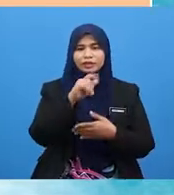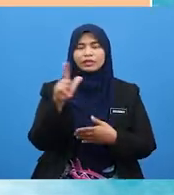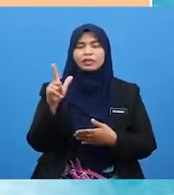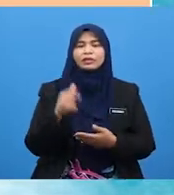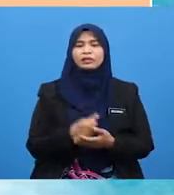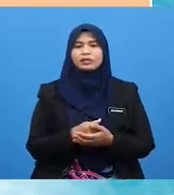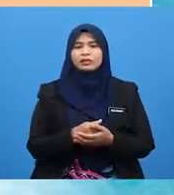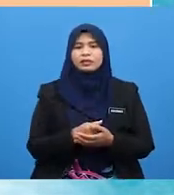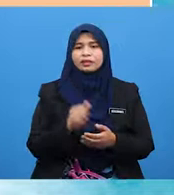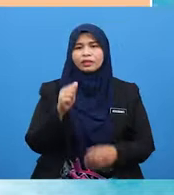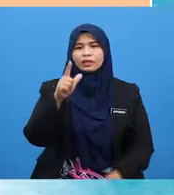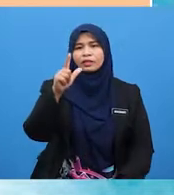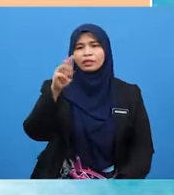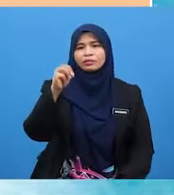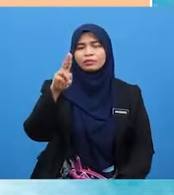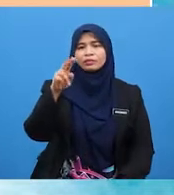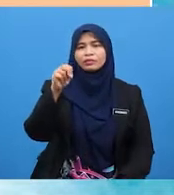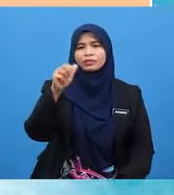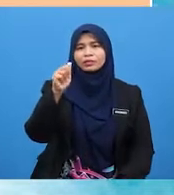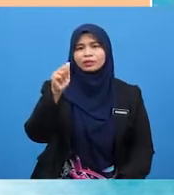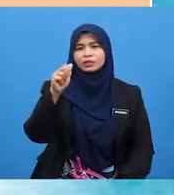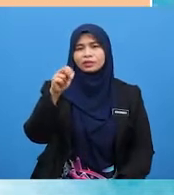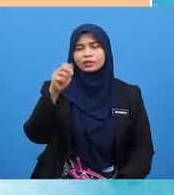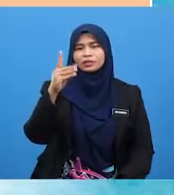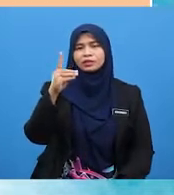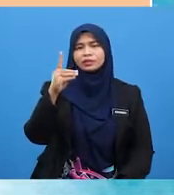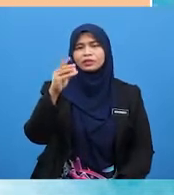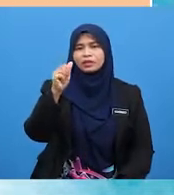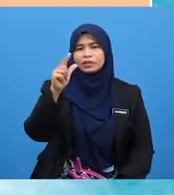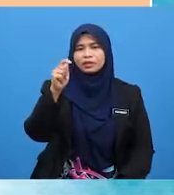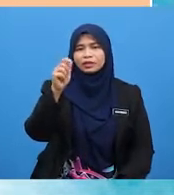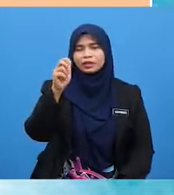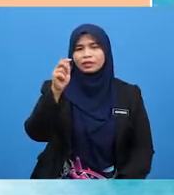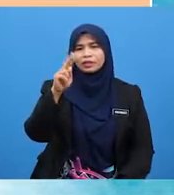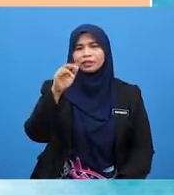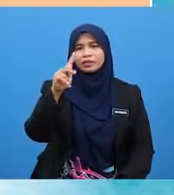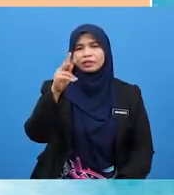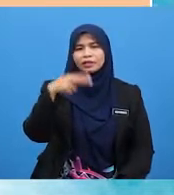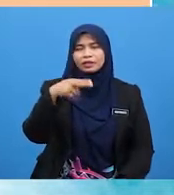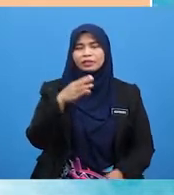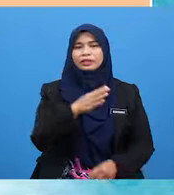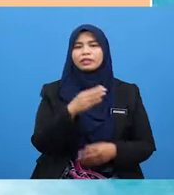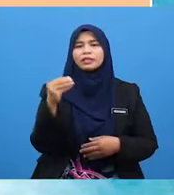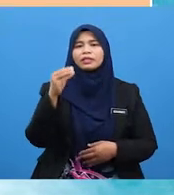Ahmad ialah Al-Musnad, At-Tarikh dan Al-Illah.